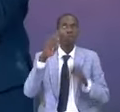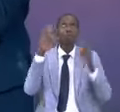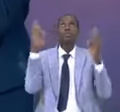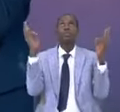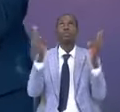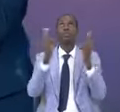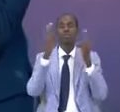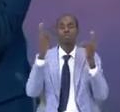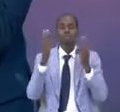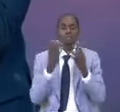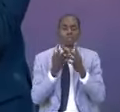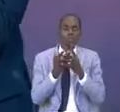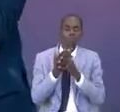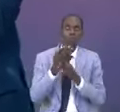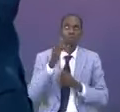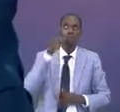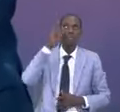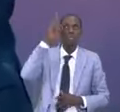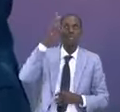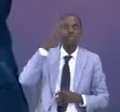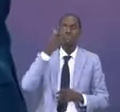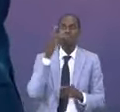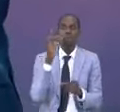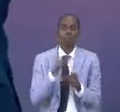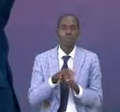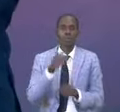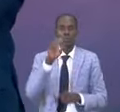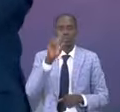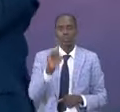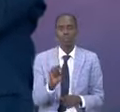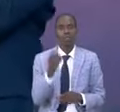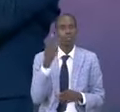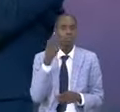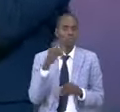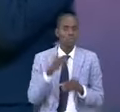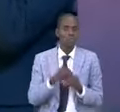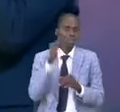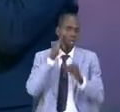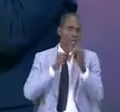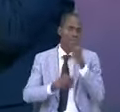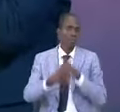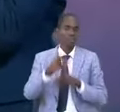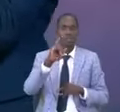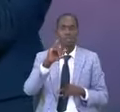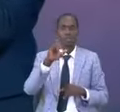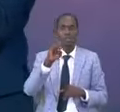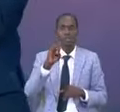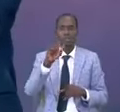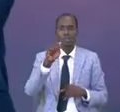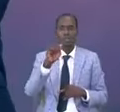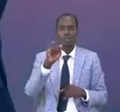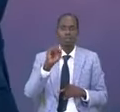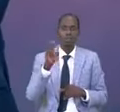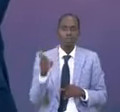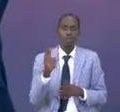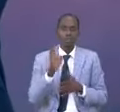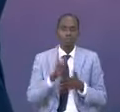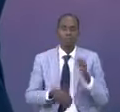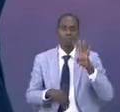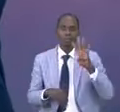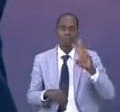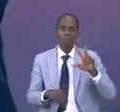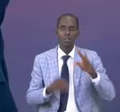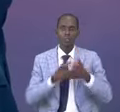confier à Dieu pour le triangle par ses promesses en esaïque 43 verset 1er il a eu